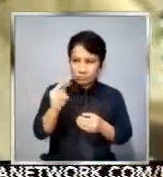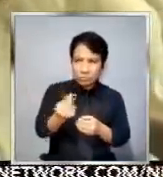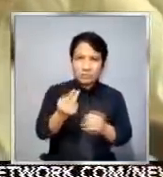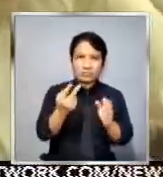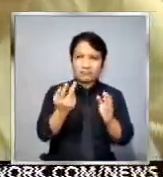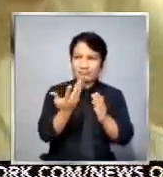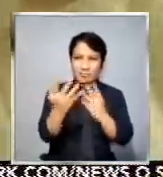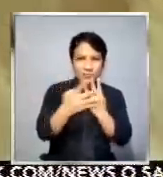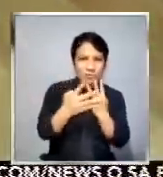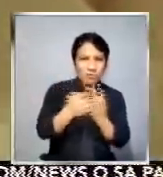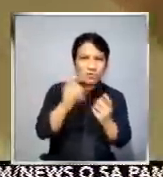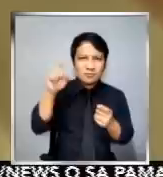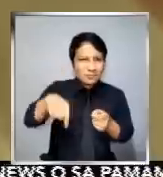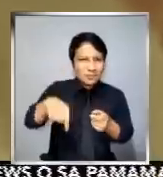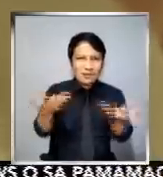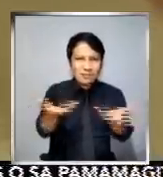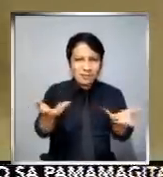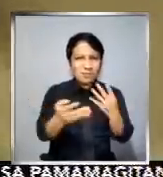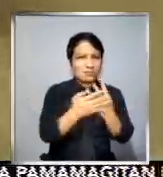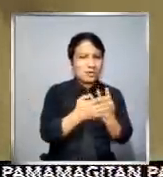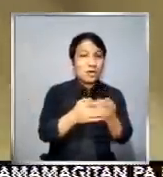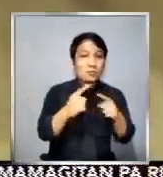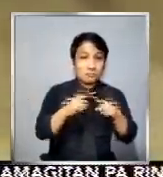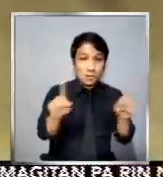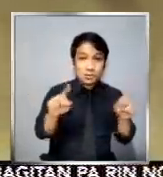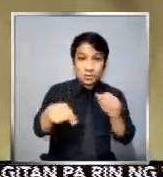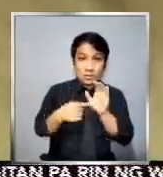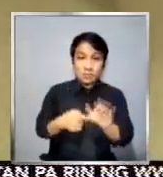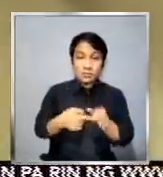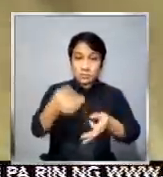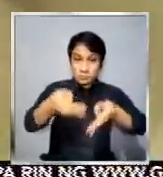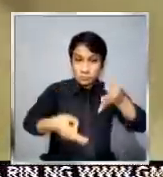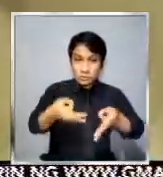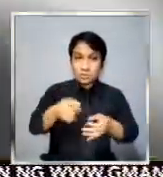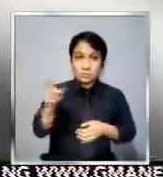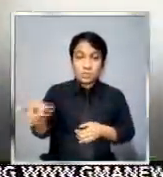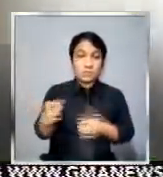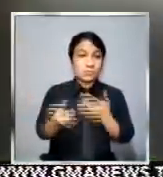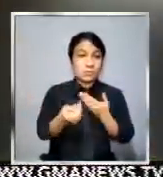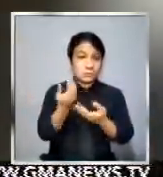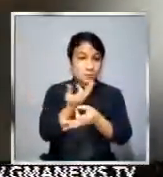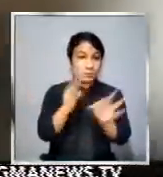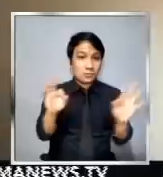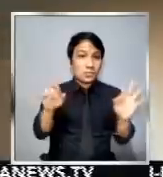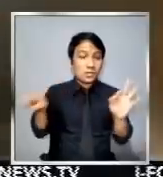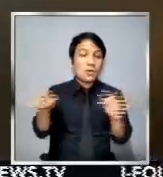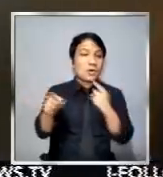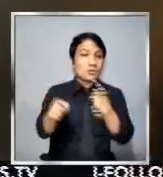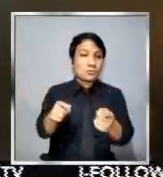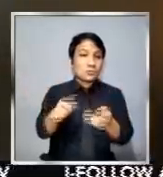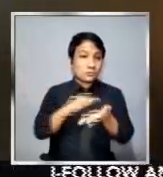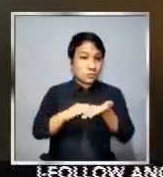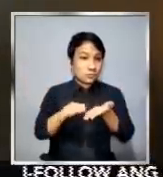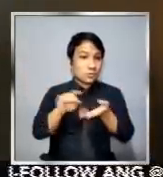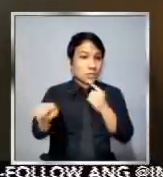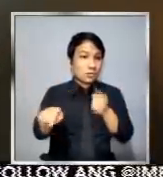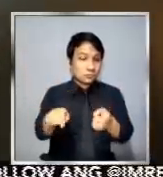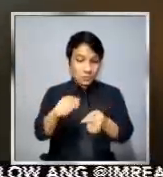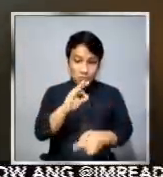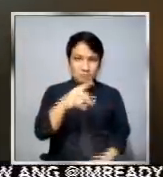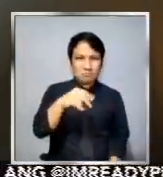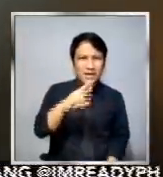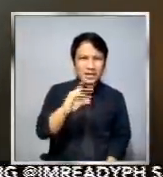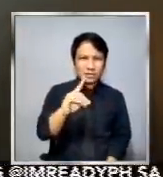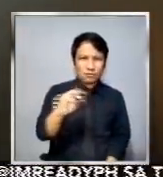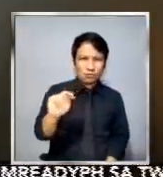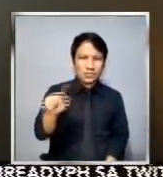dapat ikinulong. Para daw magbigay ng ustisya, binigyan ng absolute pardon si Pemberton. Kinumpirma ito ni Presidential Spokesperson Harry Roque.